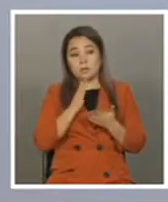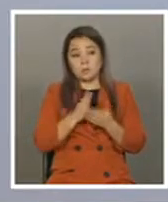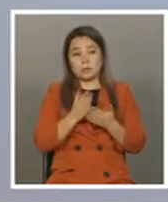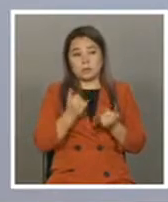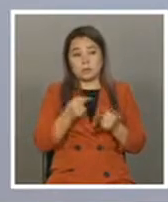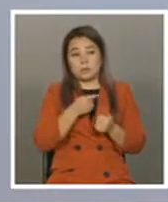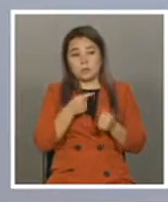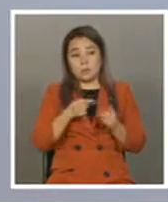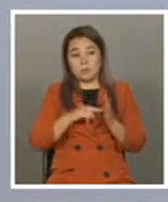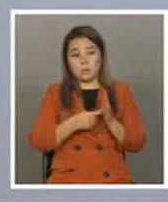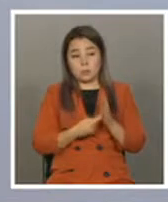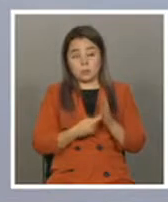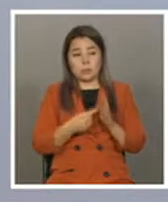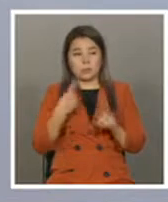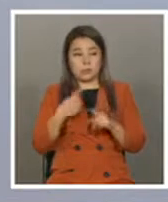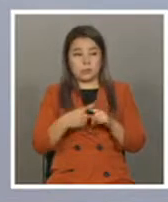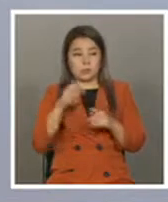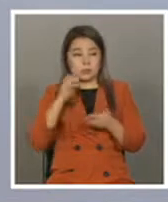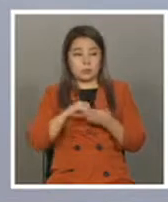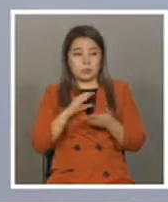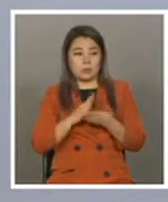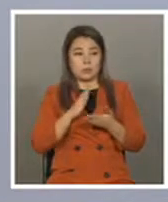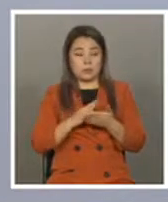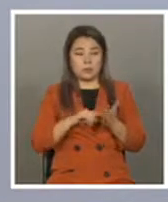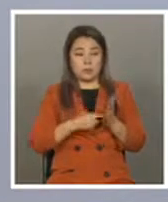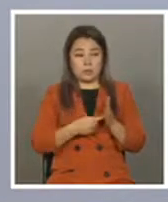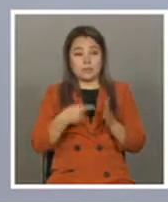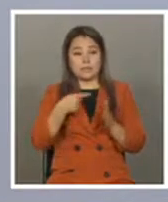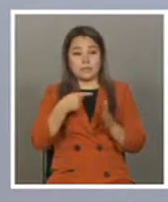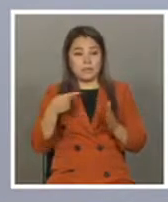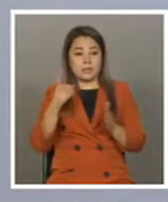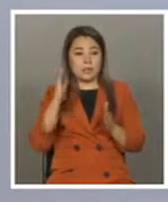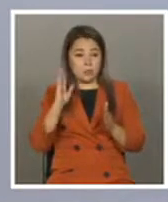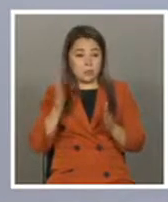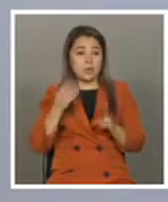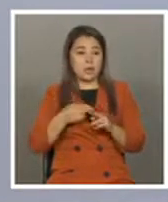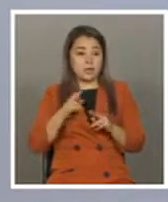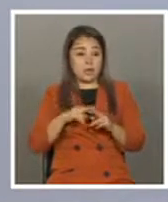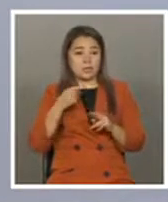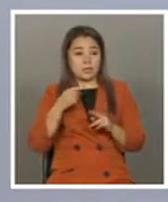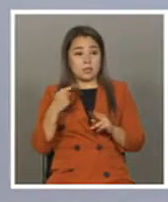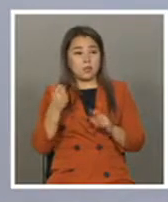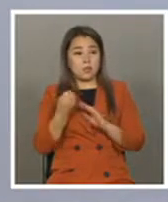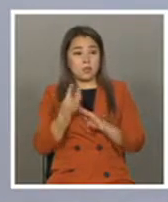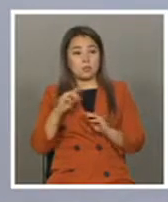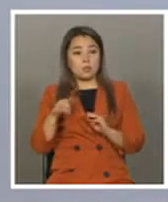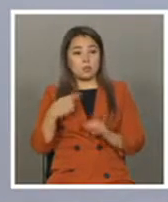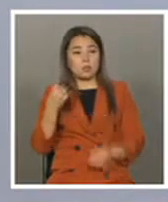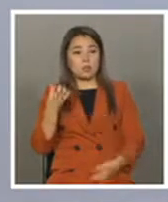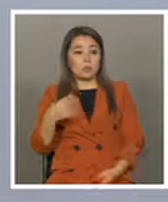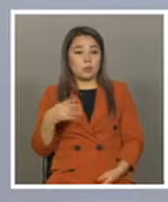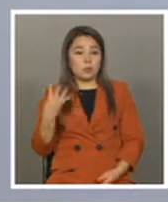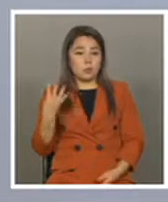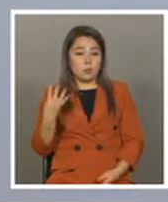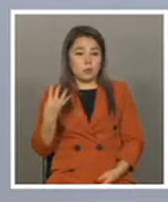санға көбейту, яғни теріс сан мен оң санның көбейтіндісі бізге теріс санды береді. Сонда бұл көбейтіндінің мәні